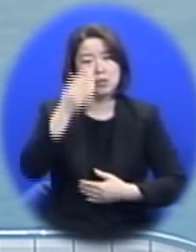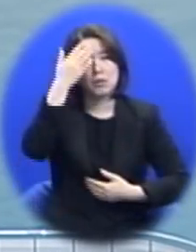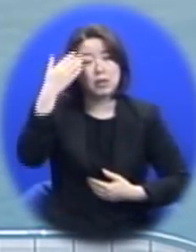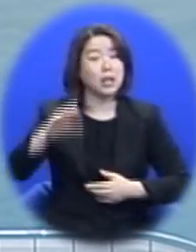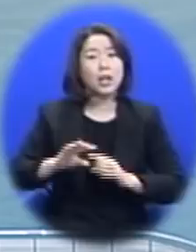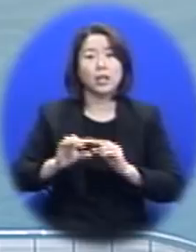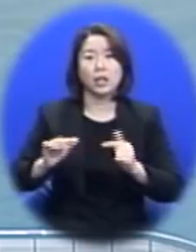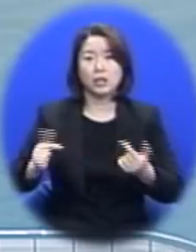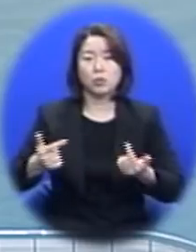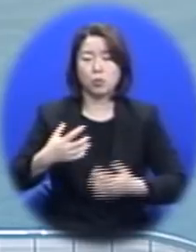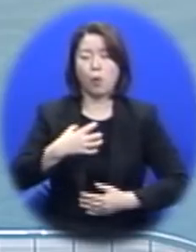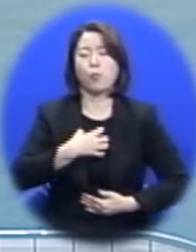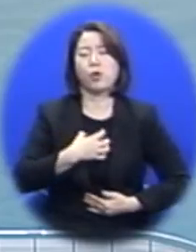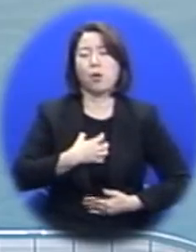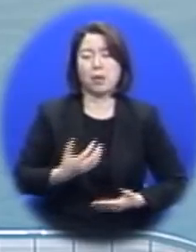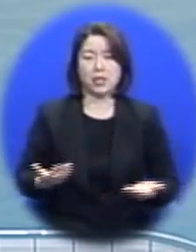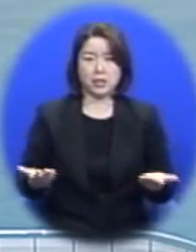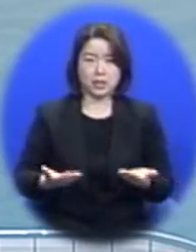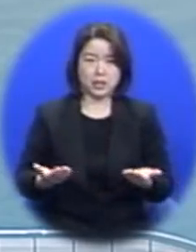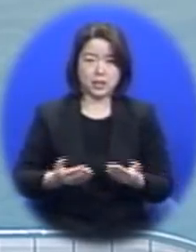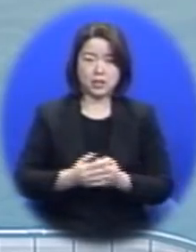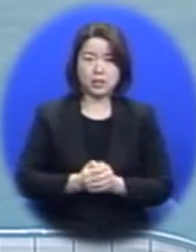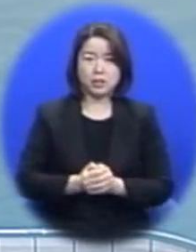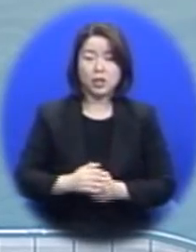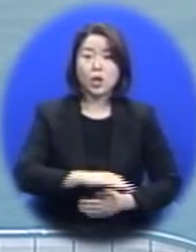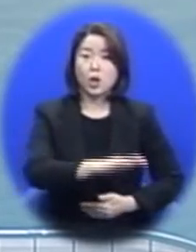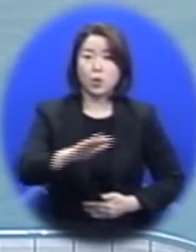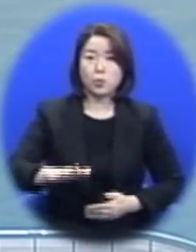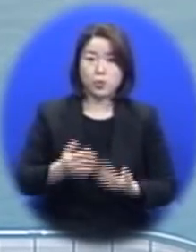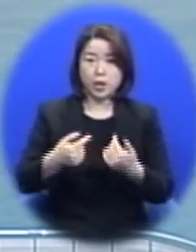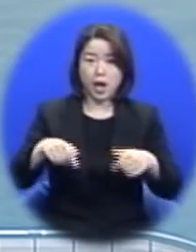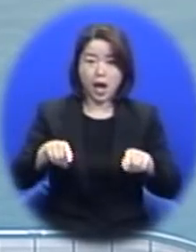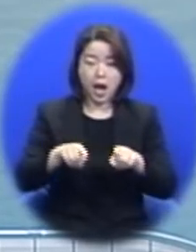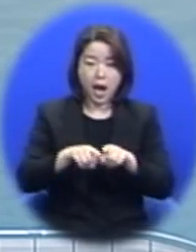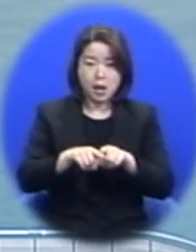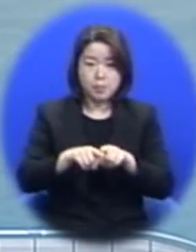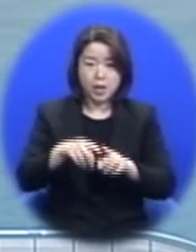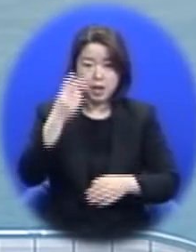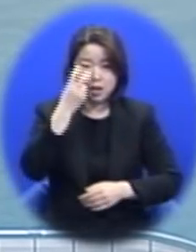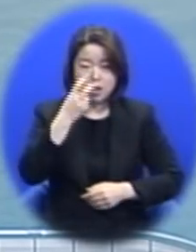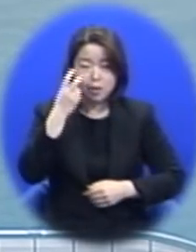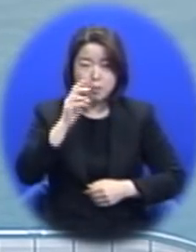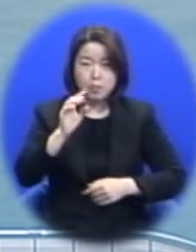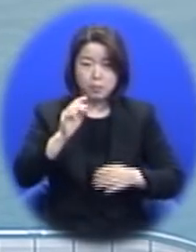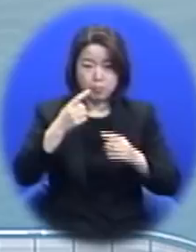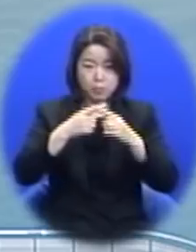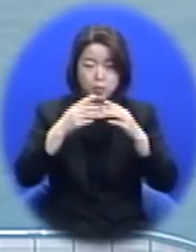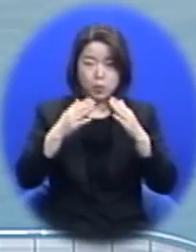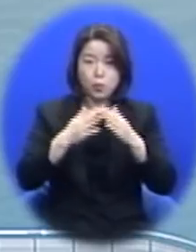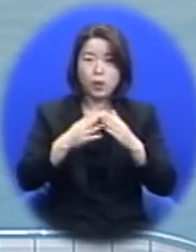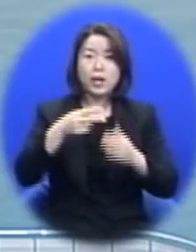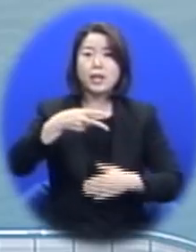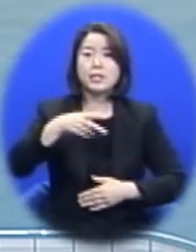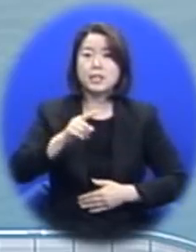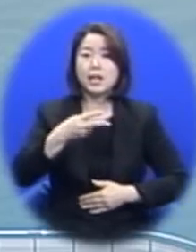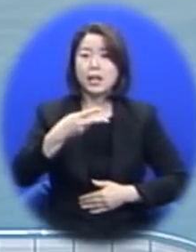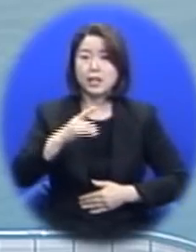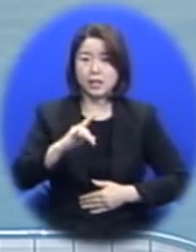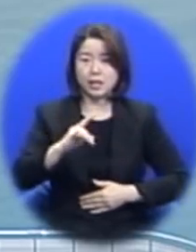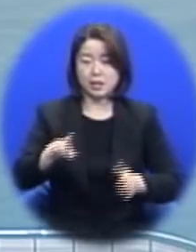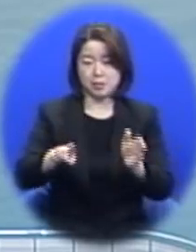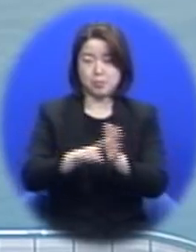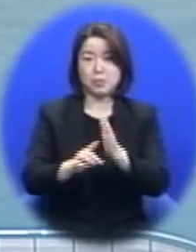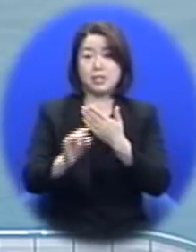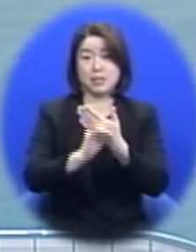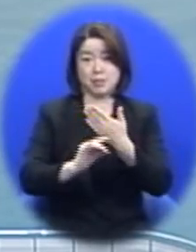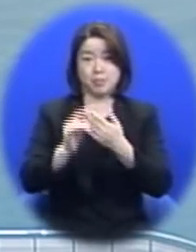위험한 것입니다. 우리가 오늘 함께 살펴보려고 하는 4대 교회가 바로 그런 교회였습니다.